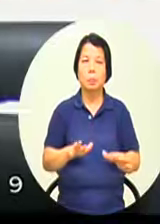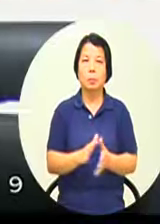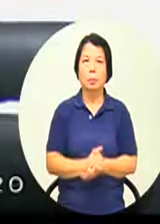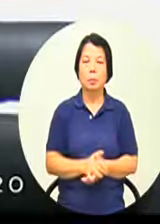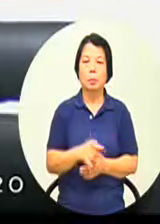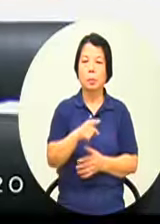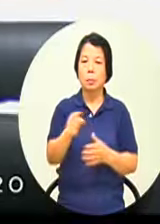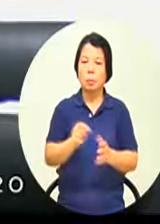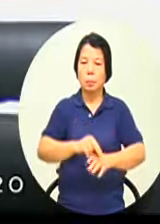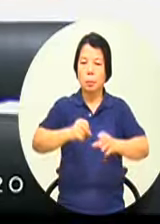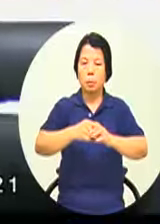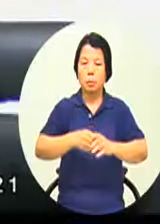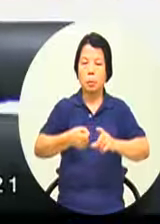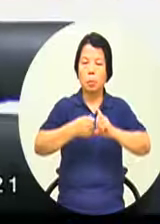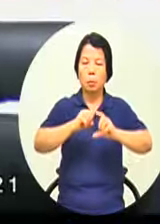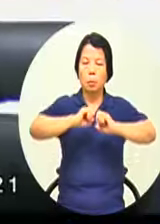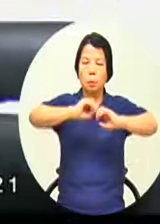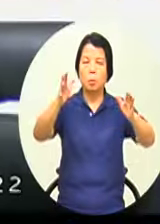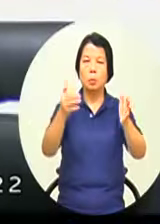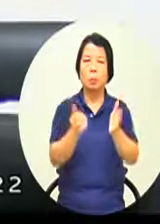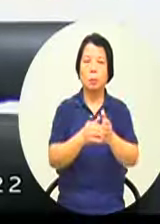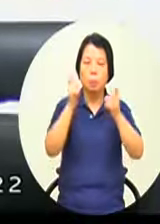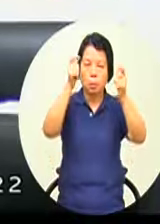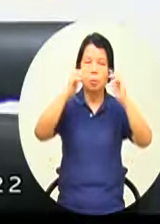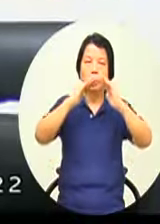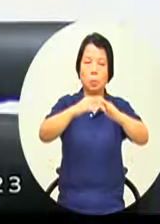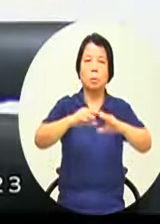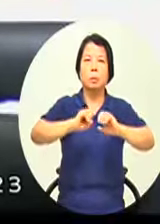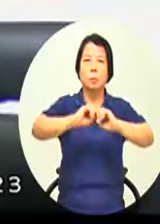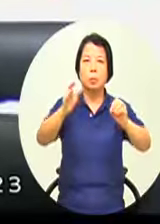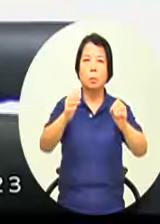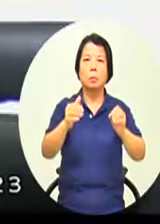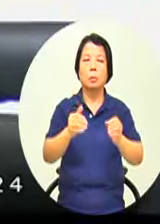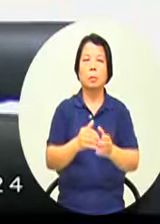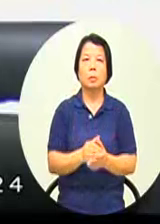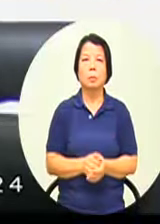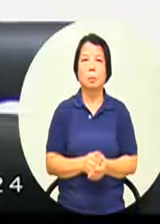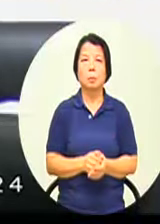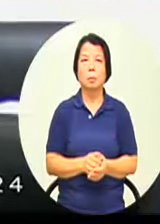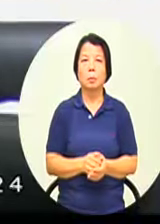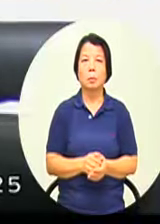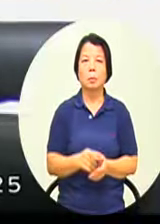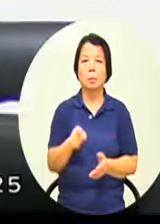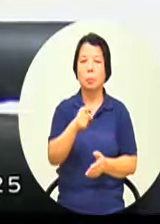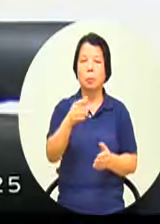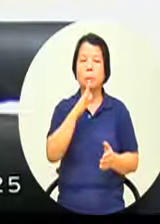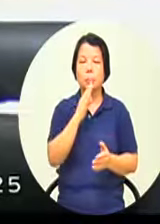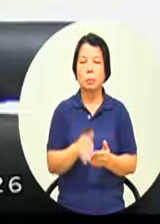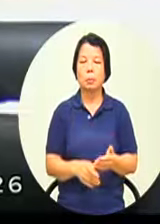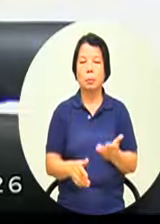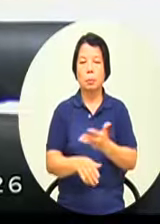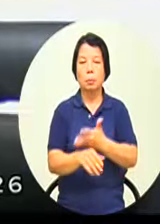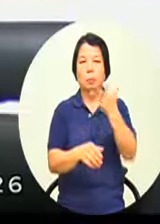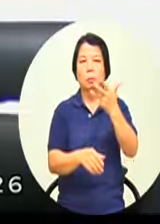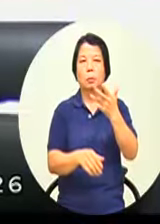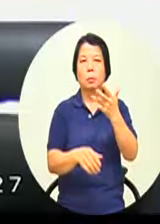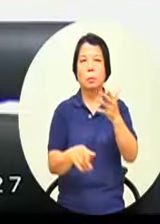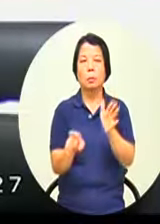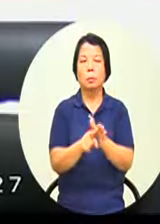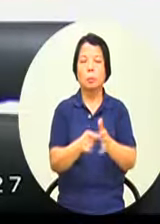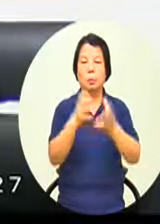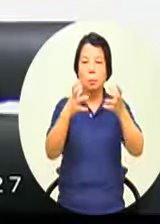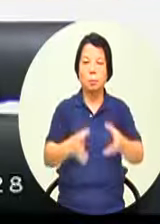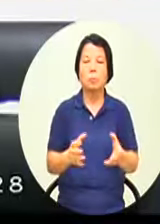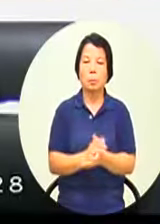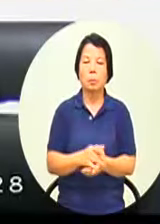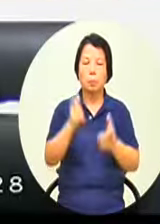你们发布新闻稿，高雄市政府新闻局发布的新闻稿，你们是在八点的时候设立